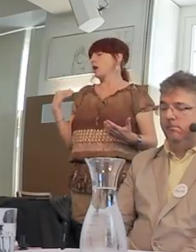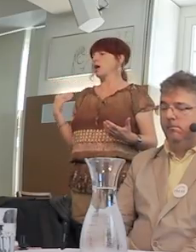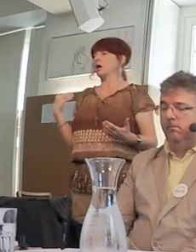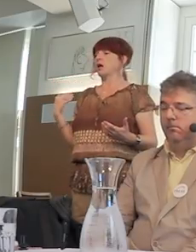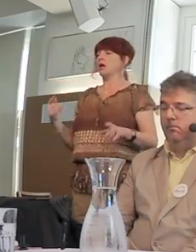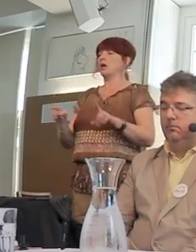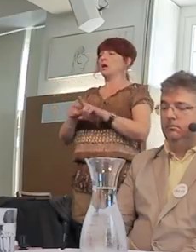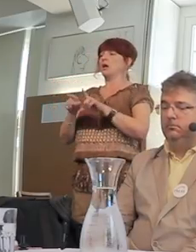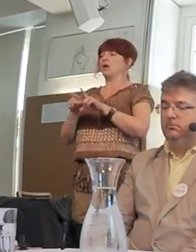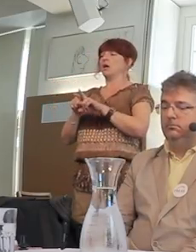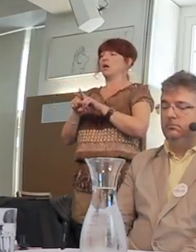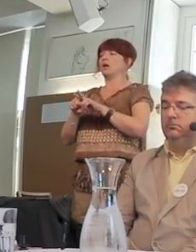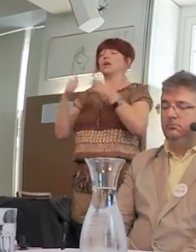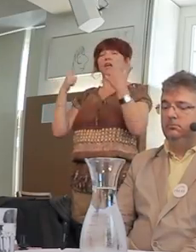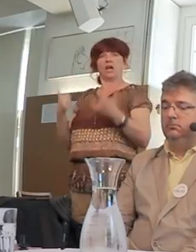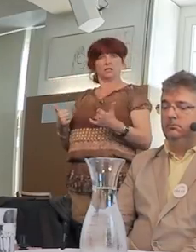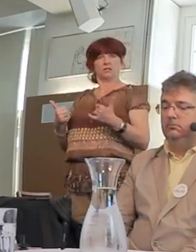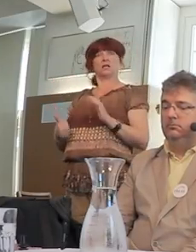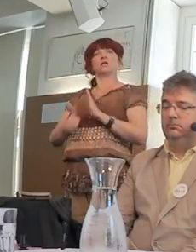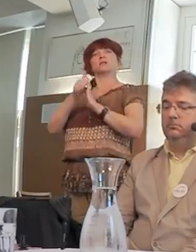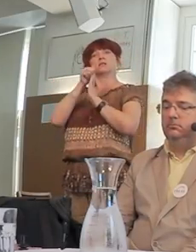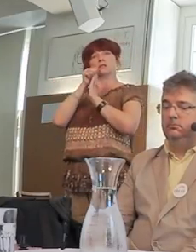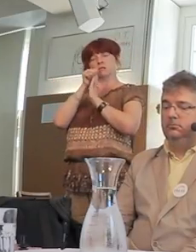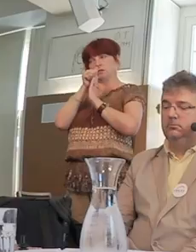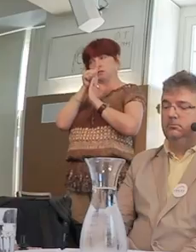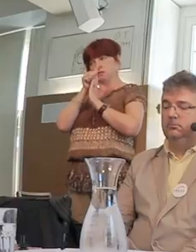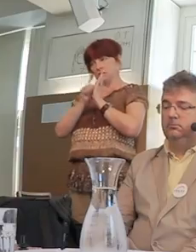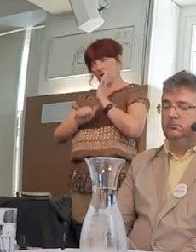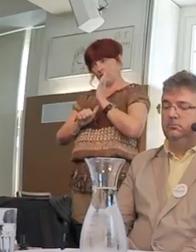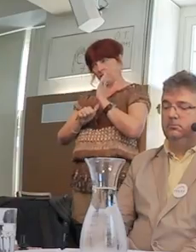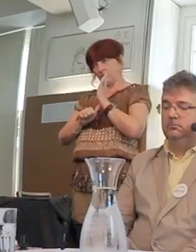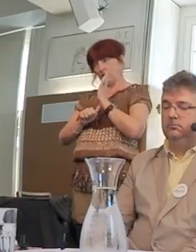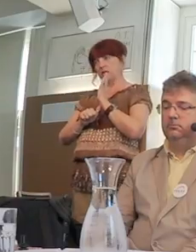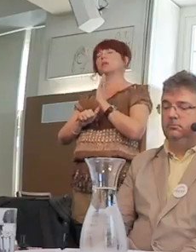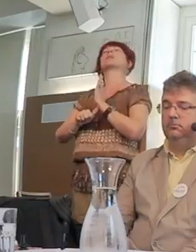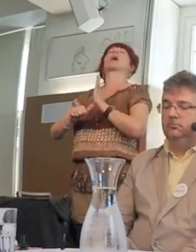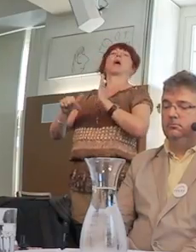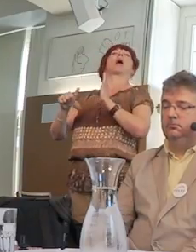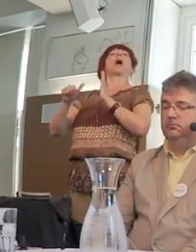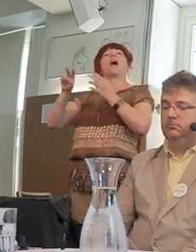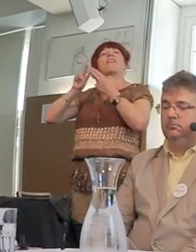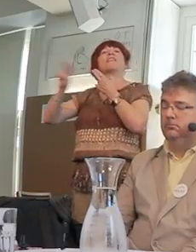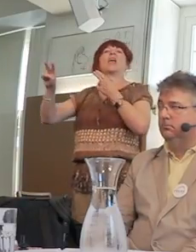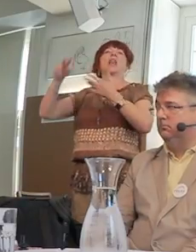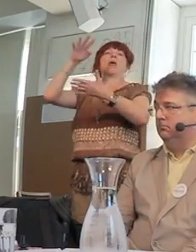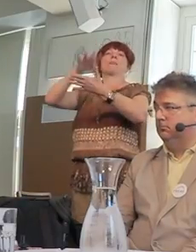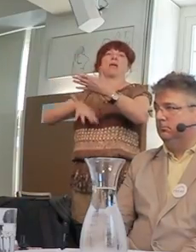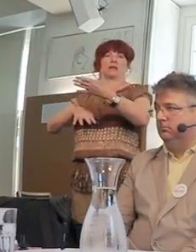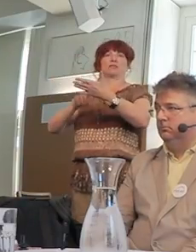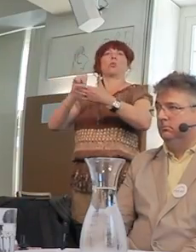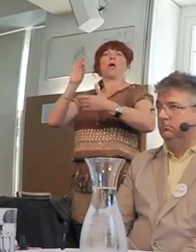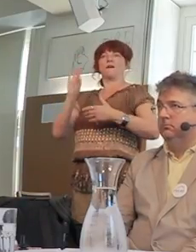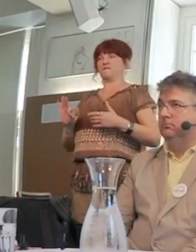lesen, Standard auf Teletexten OE. Jetzt kann ich natürlich sagen, das ist ein